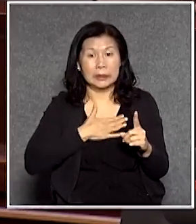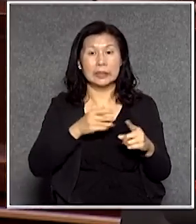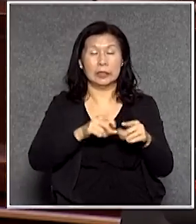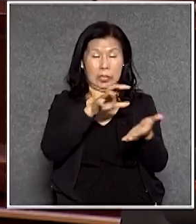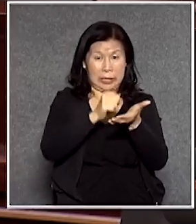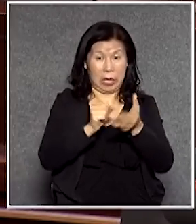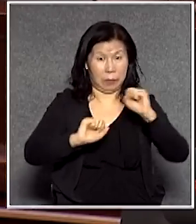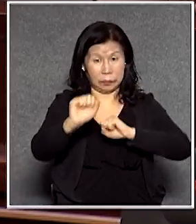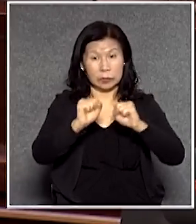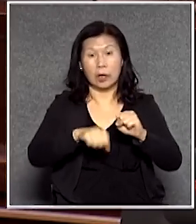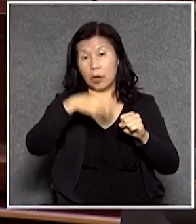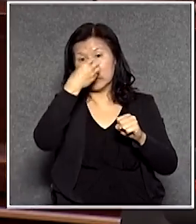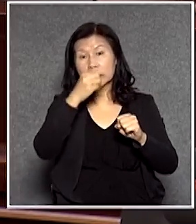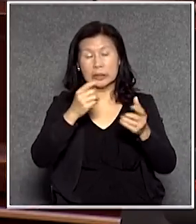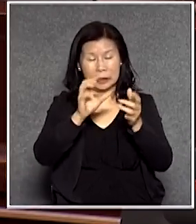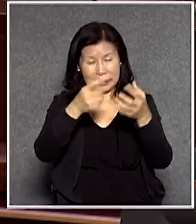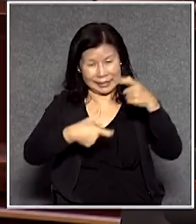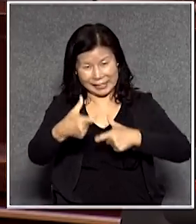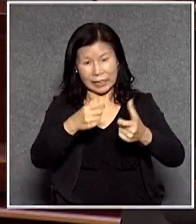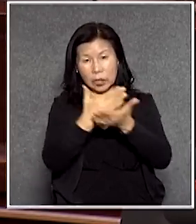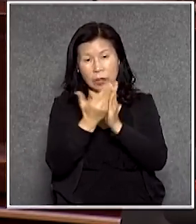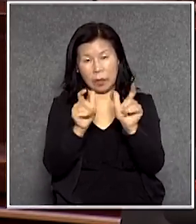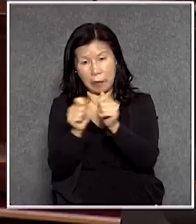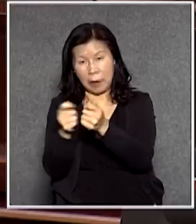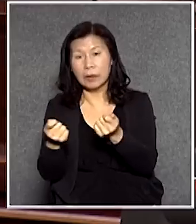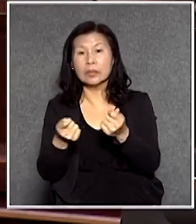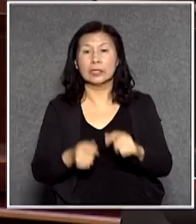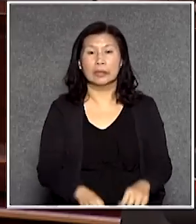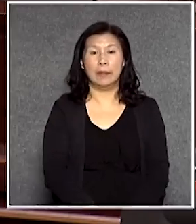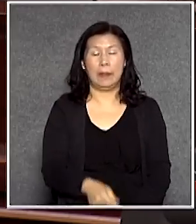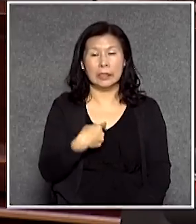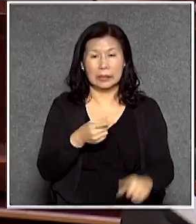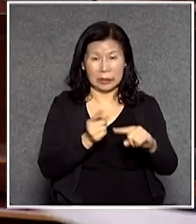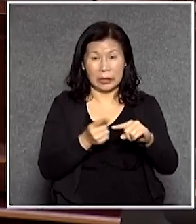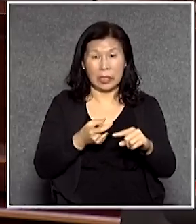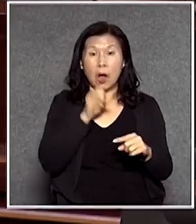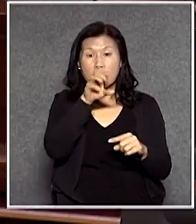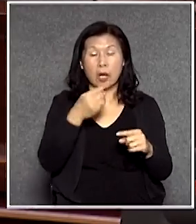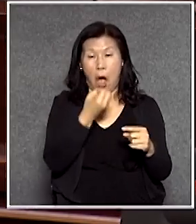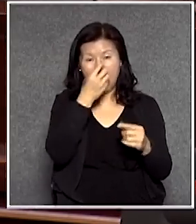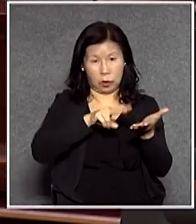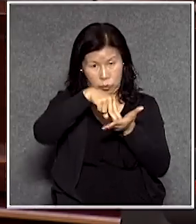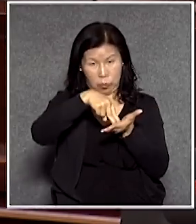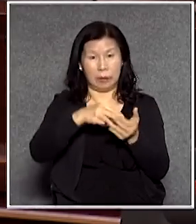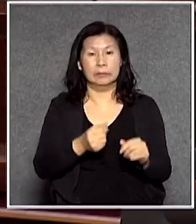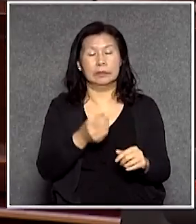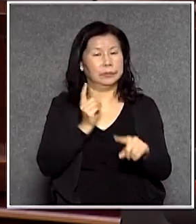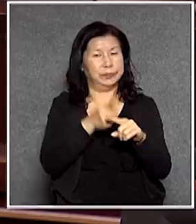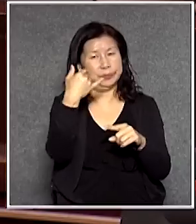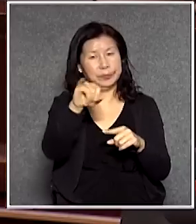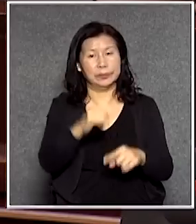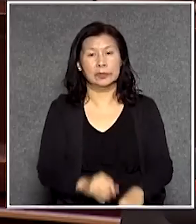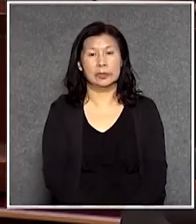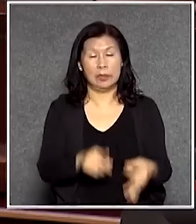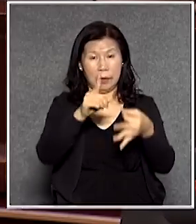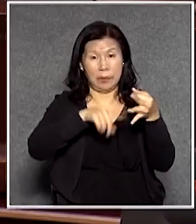运动已经对香港的经济造成破坏，更何况是提出港独呢？刘慧